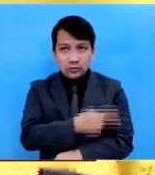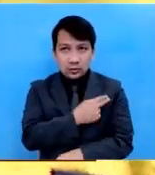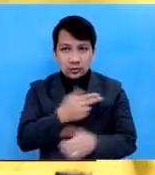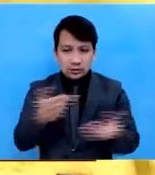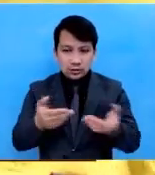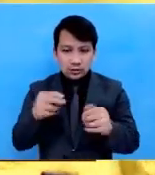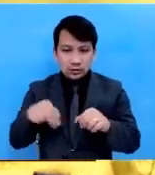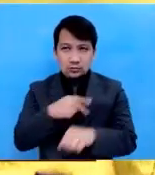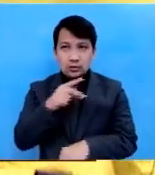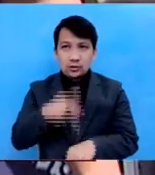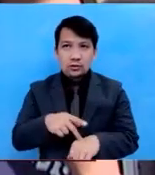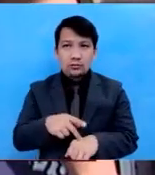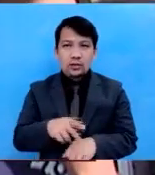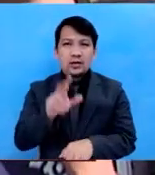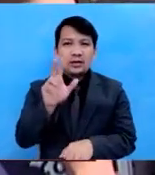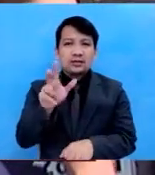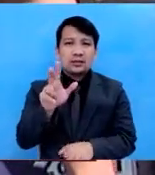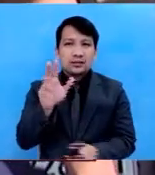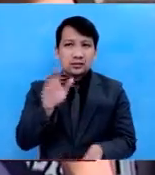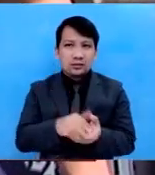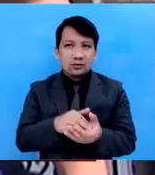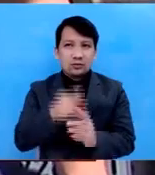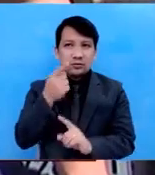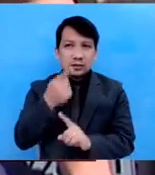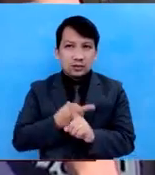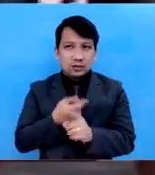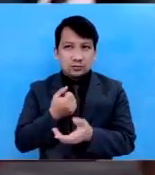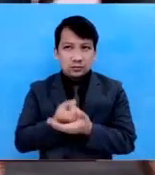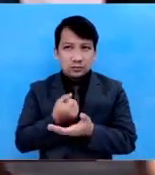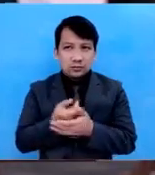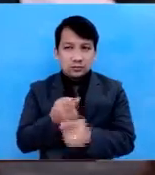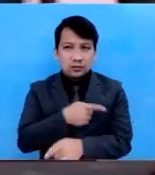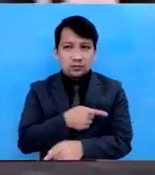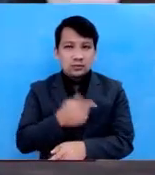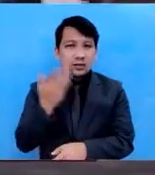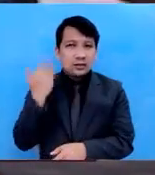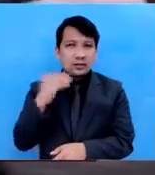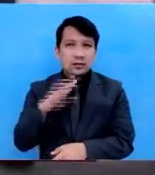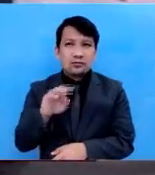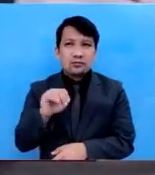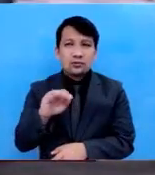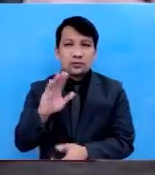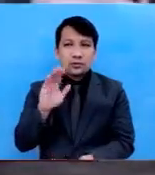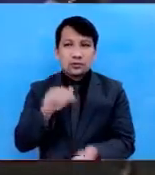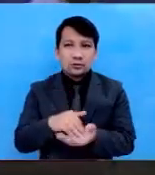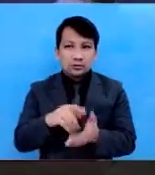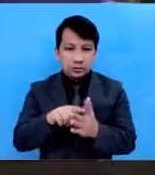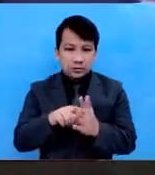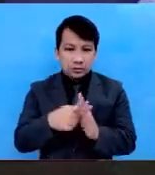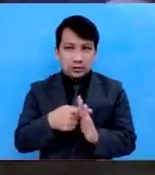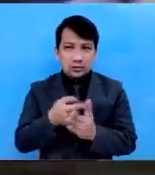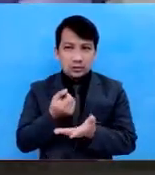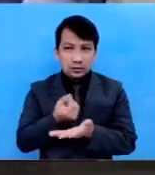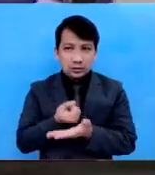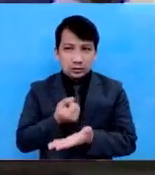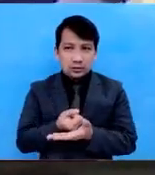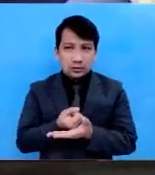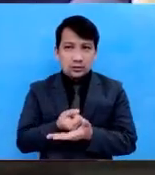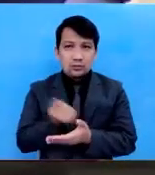mayigit 30,000 lang kada buwan ang kanyang sahod mula sa dating 14,000 pisong starting salary. Pero kung sa ibang